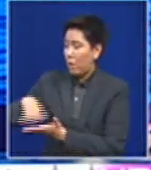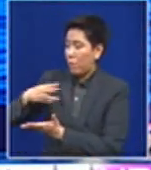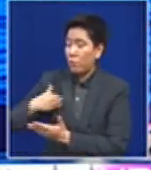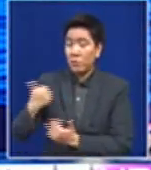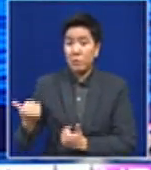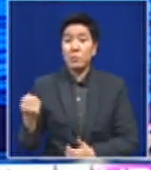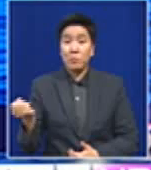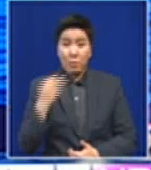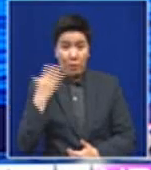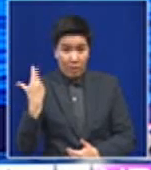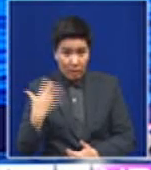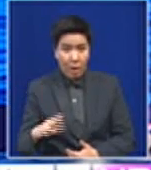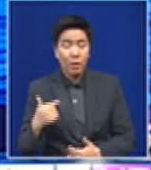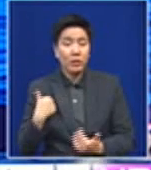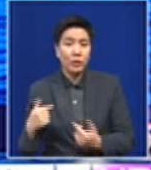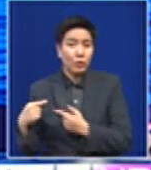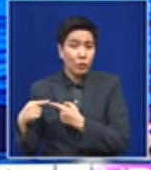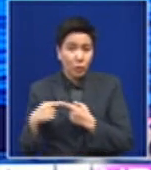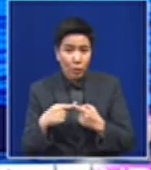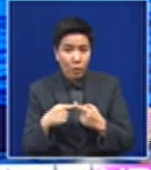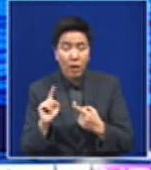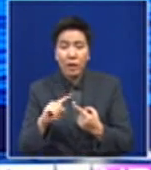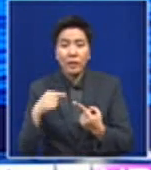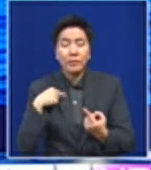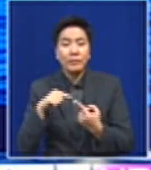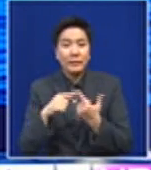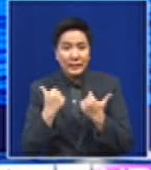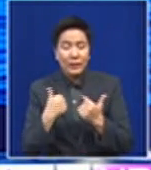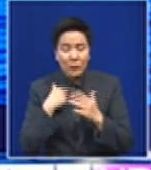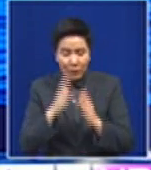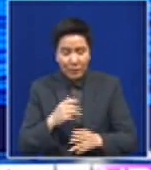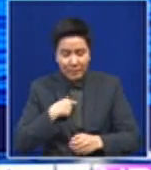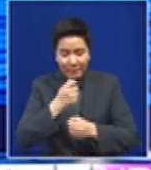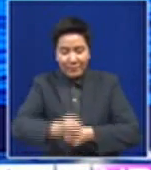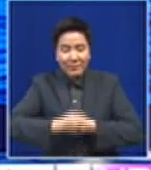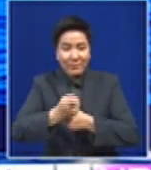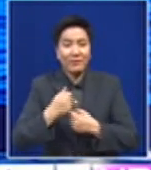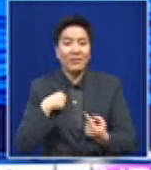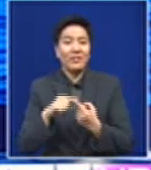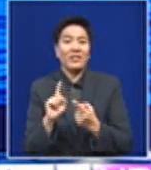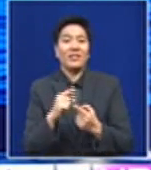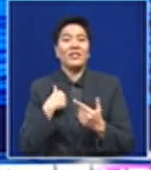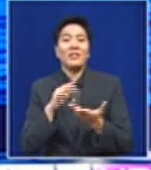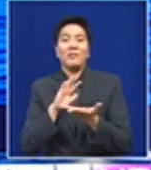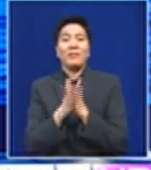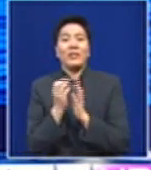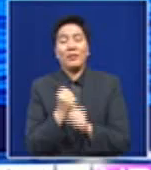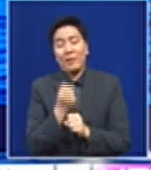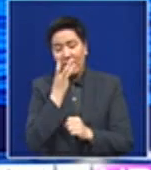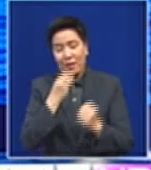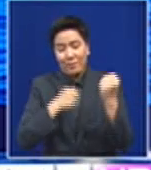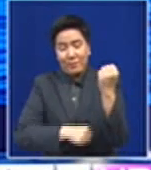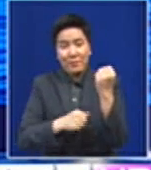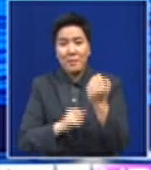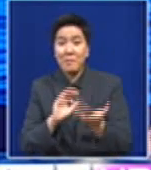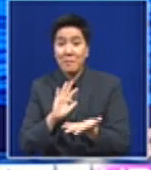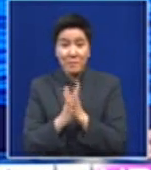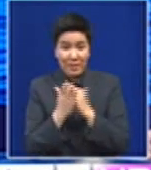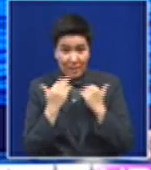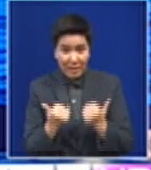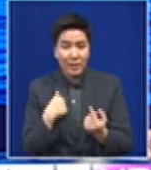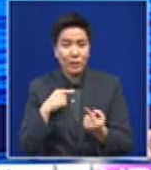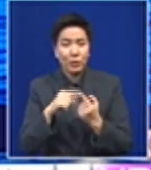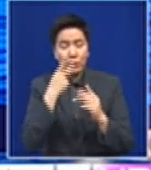นะครับว่าขณะนี้นั้นขยายเป็นวงกว้างเกษตรกรต้องมีการปรับเปลี่ยนจากการทำนาหันมาปลูกพืชระยะสั้นมาดูเกษตรกร